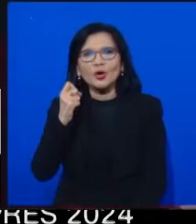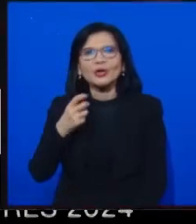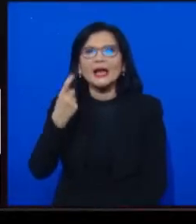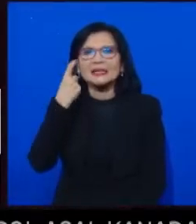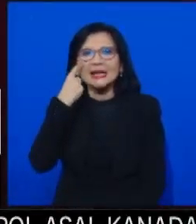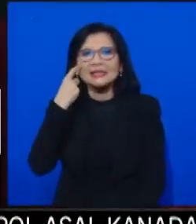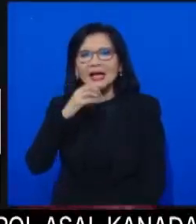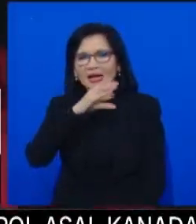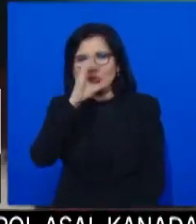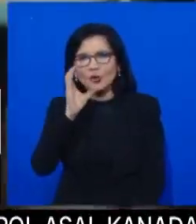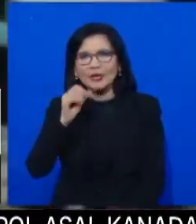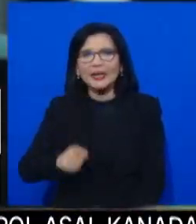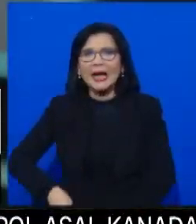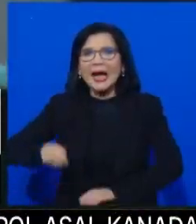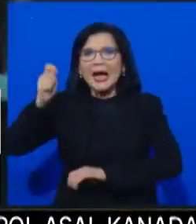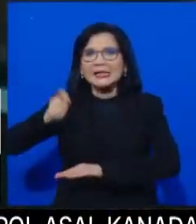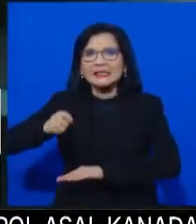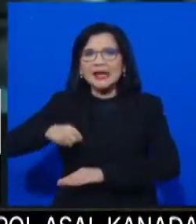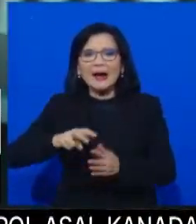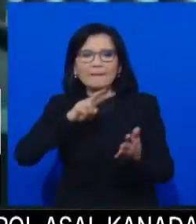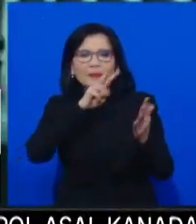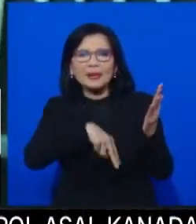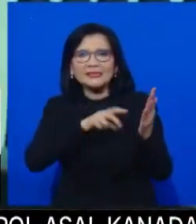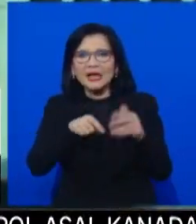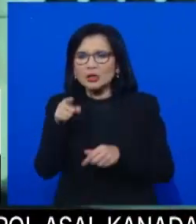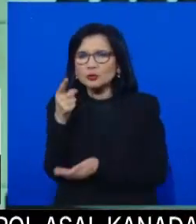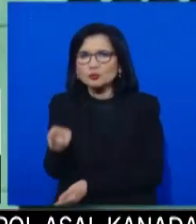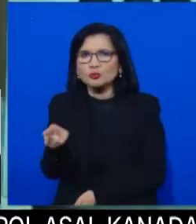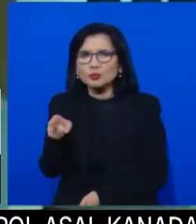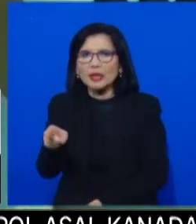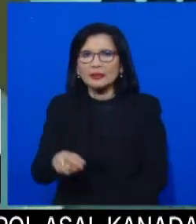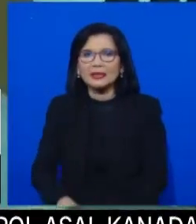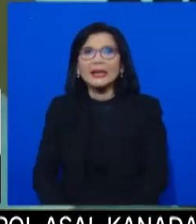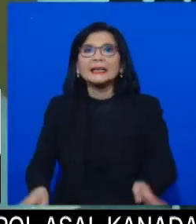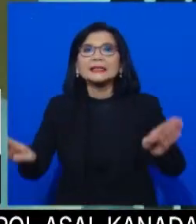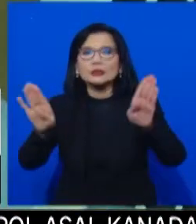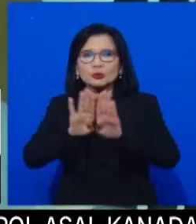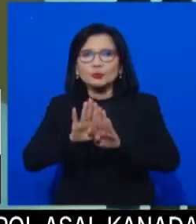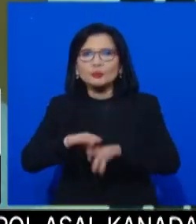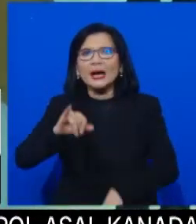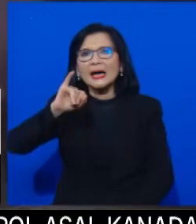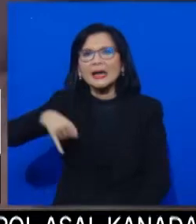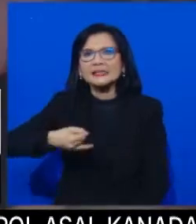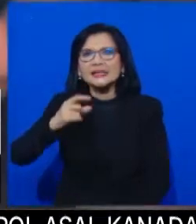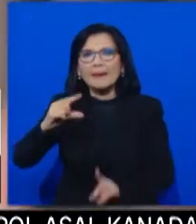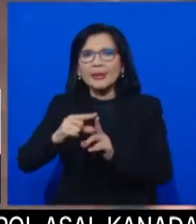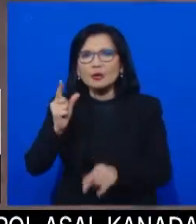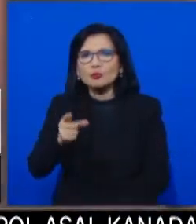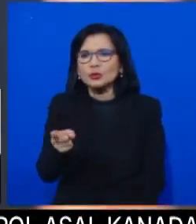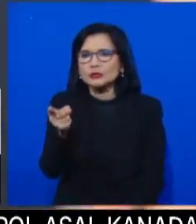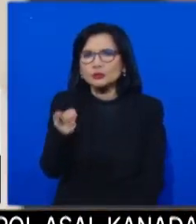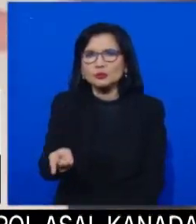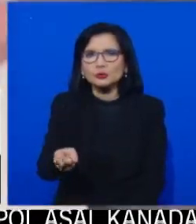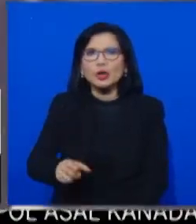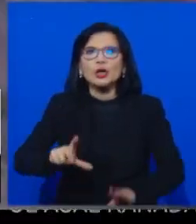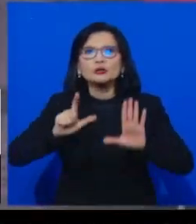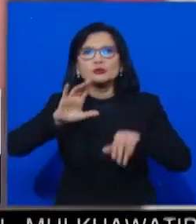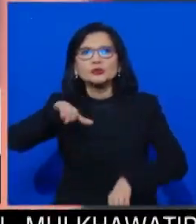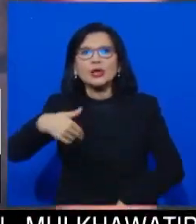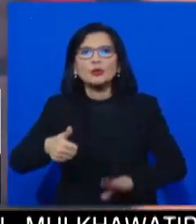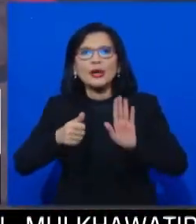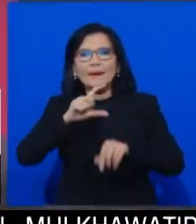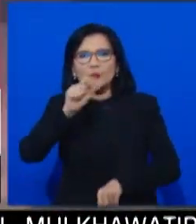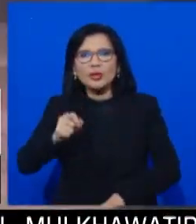sore. Sidang pembacaan tuntutan ini digelar secara tertutup. Jaksa penuntut menuntut terdakwa 7 tahun 6 bulan